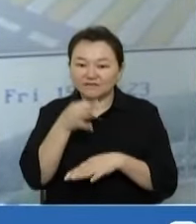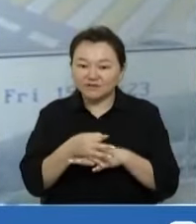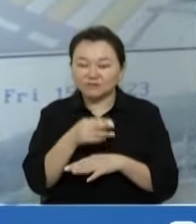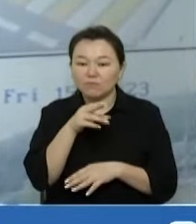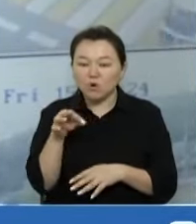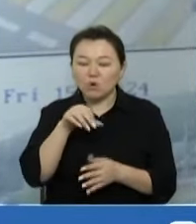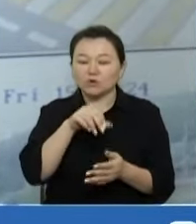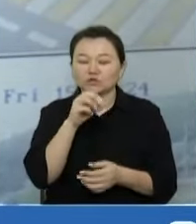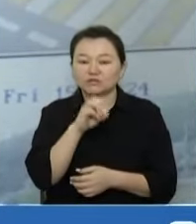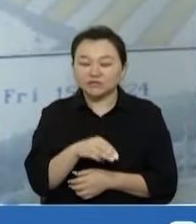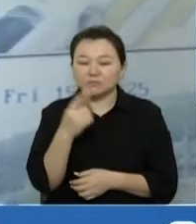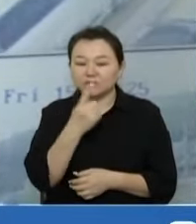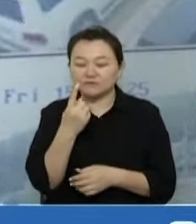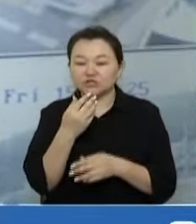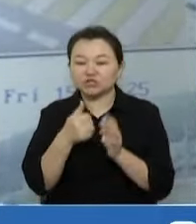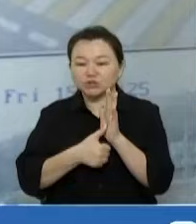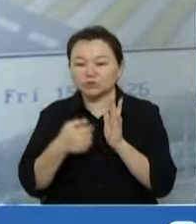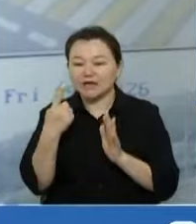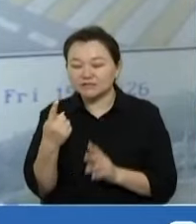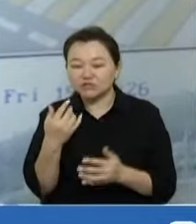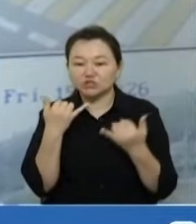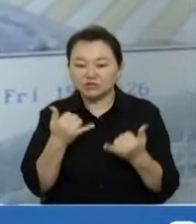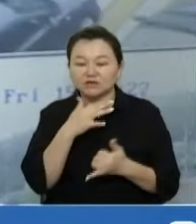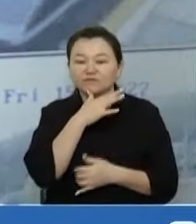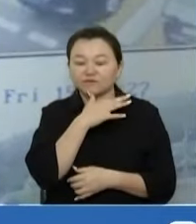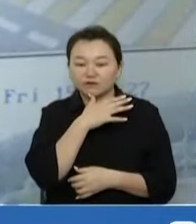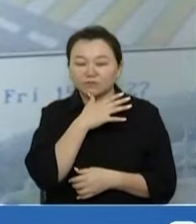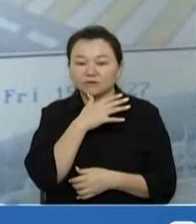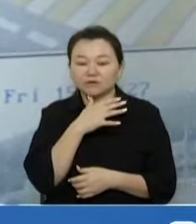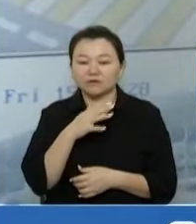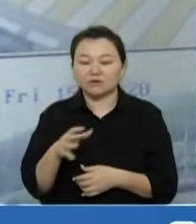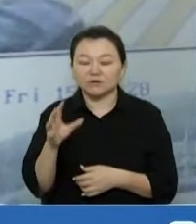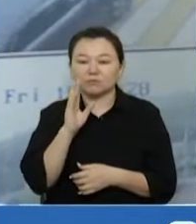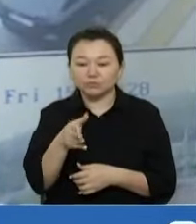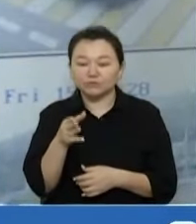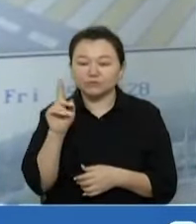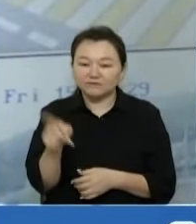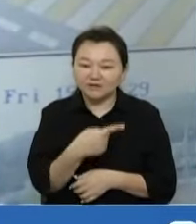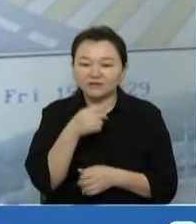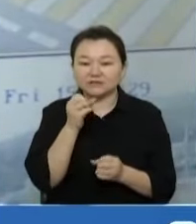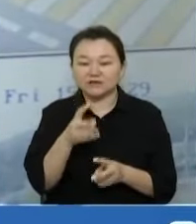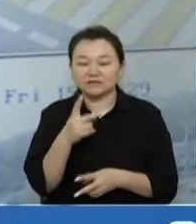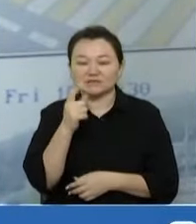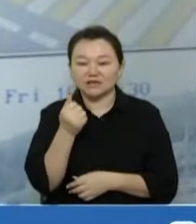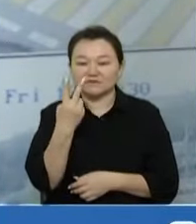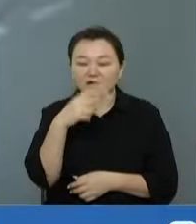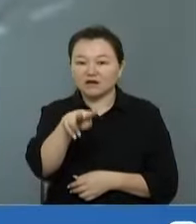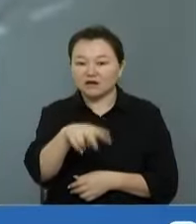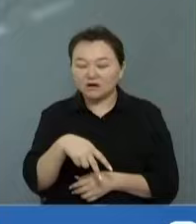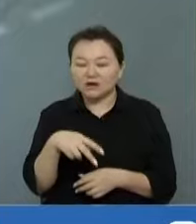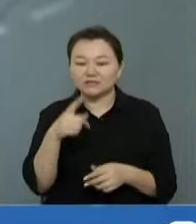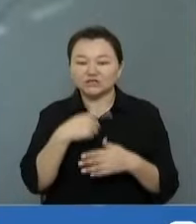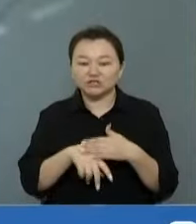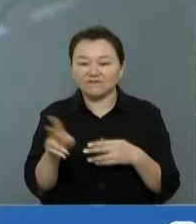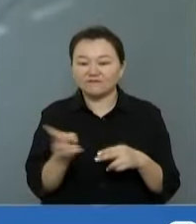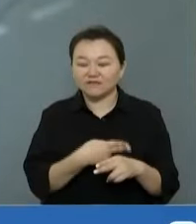по части первой статьи 601 то в настоящее время будут привлекаться как и ранее за двойную сплошную полосу то есть в виде